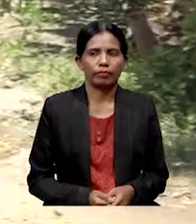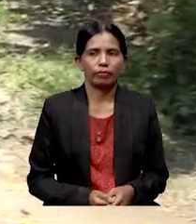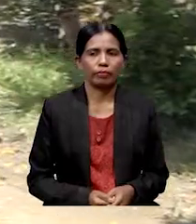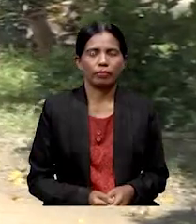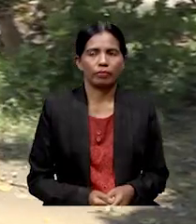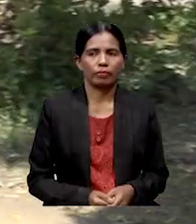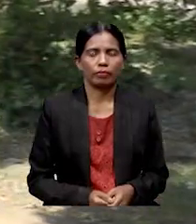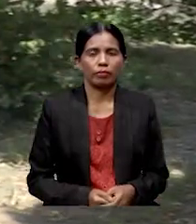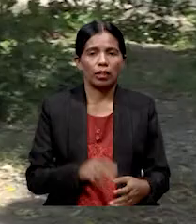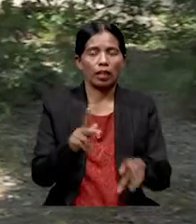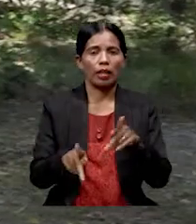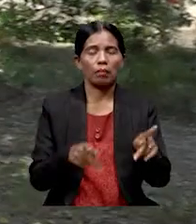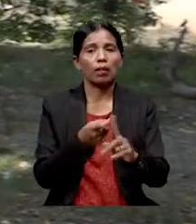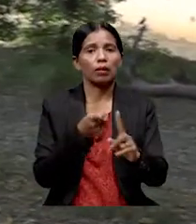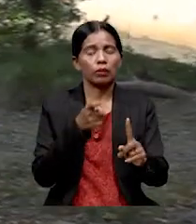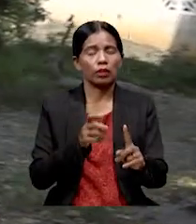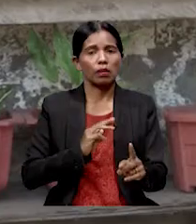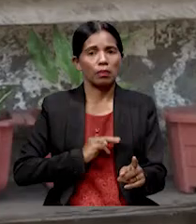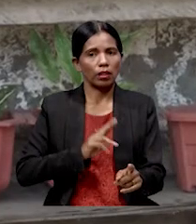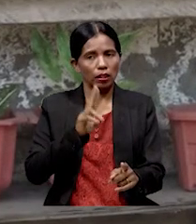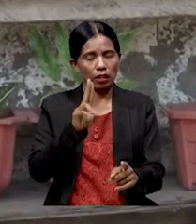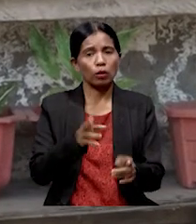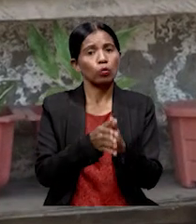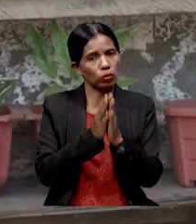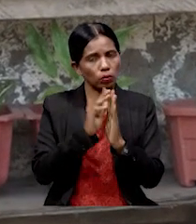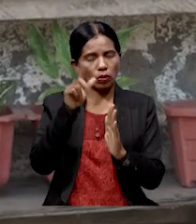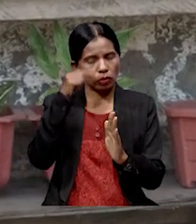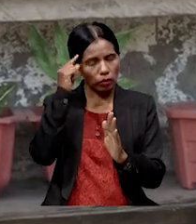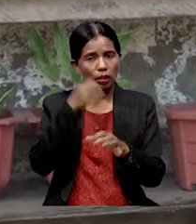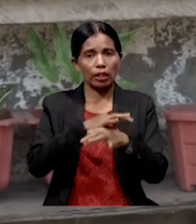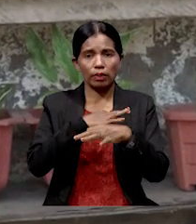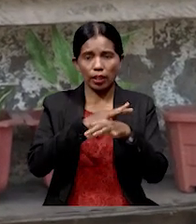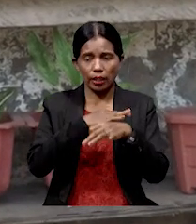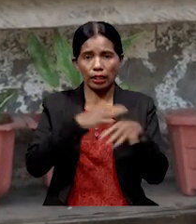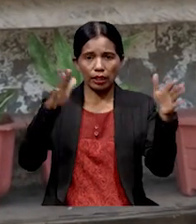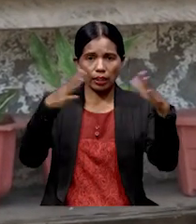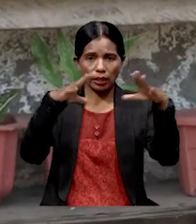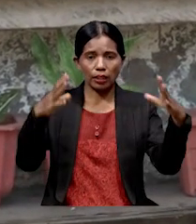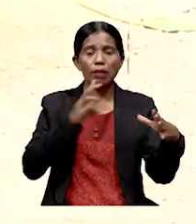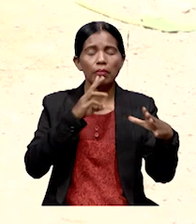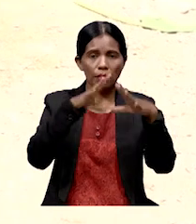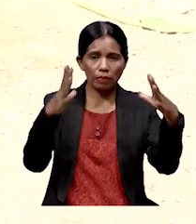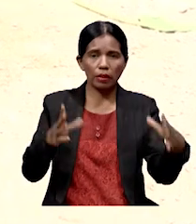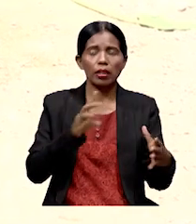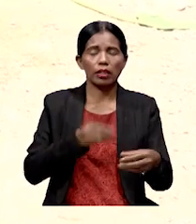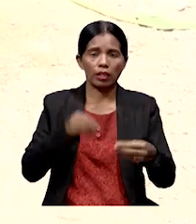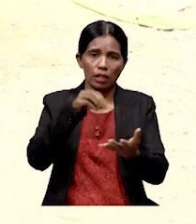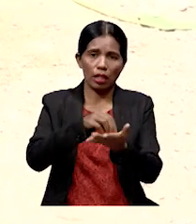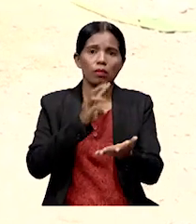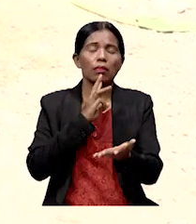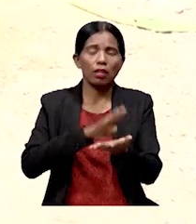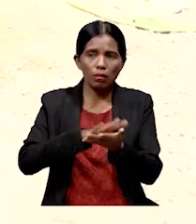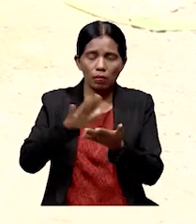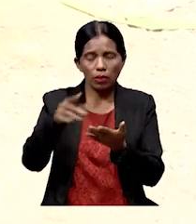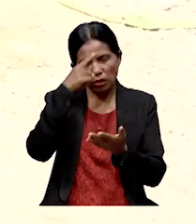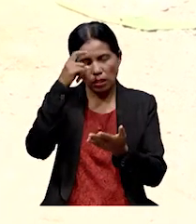Comunidade Mamleana husu governo atu hadia tanke BEMOS nebe durante ne fornece BEMOS tamba tanke BEMOS